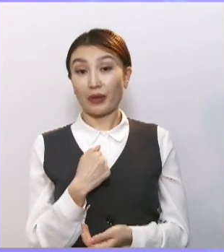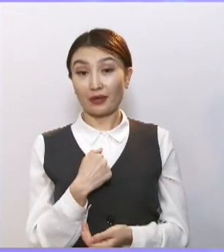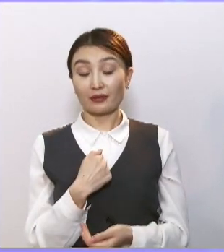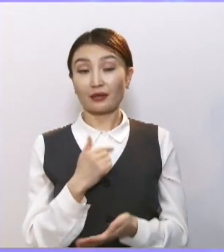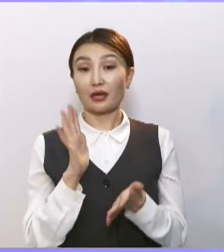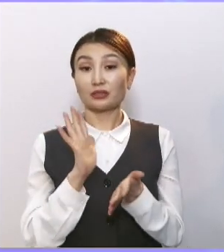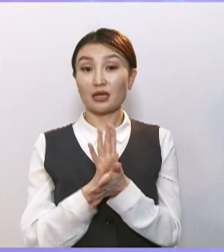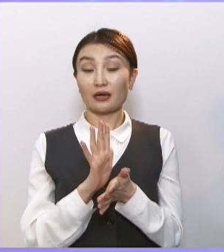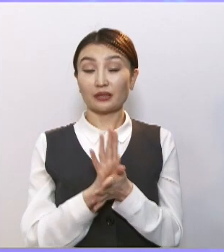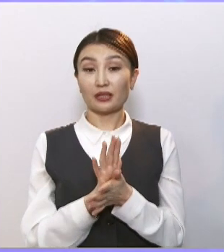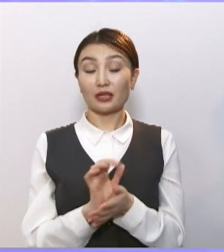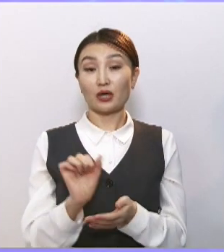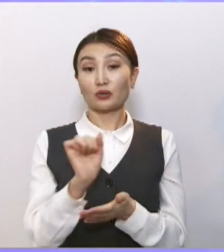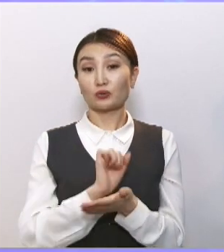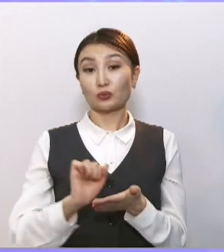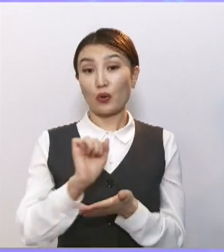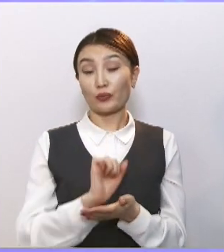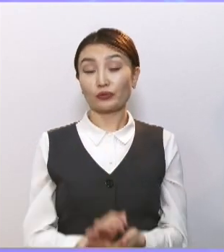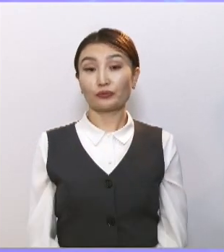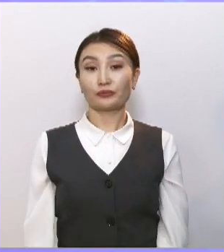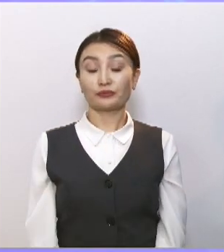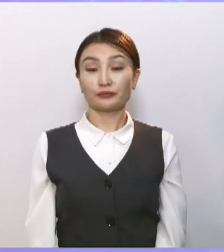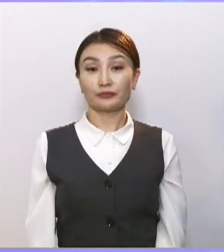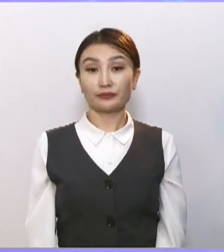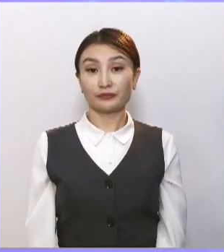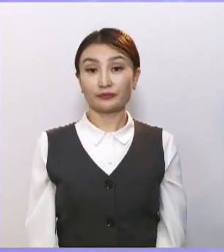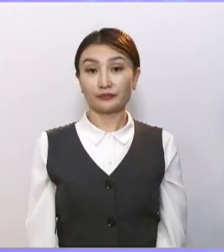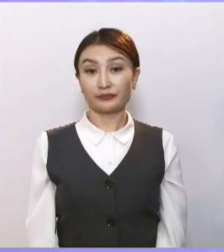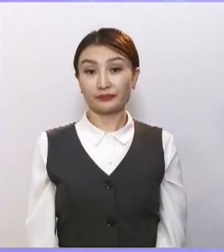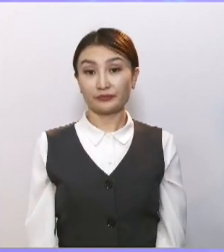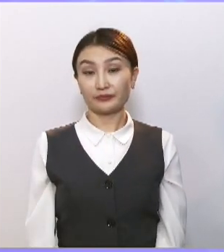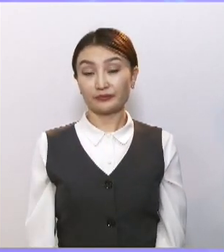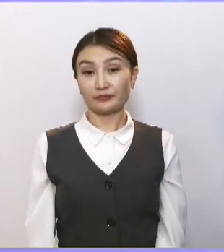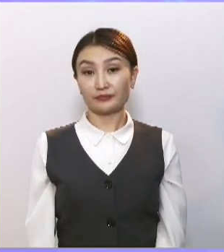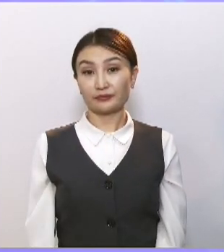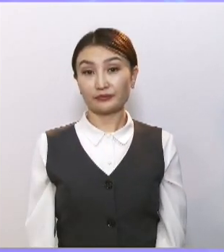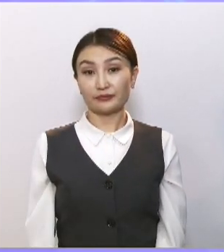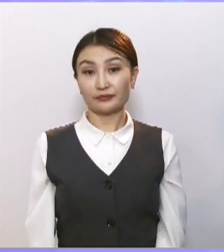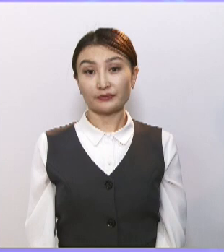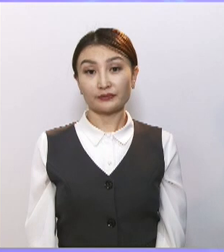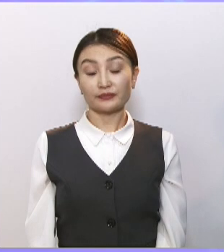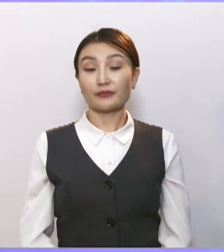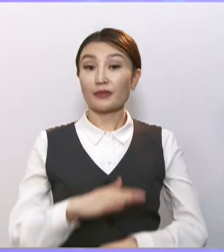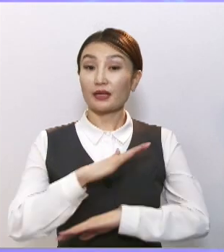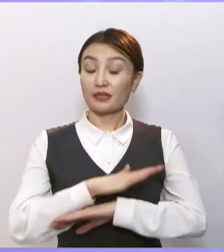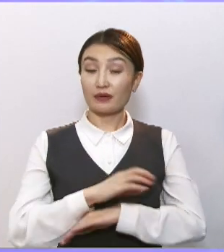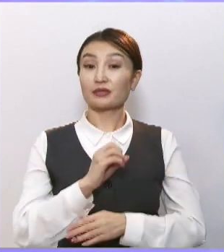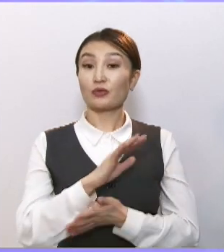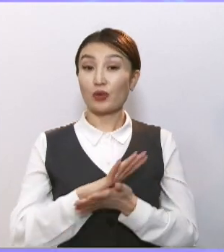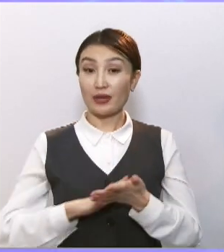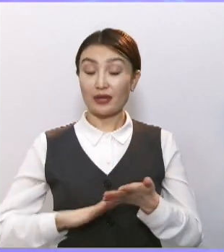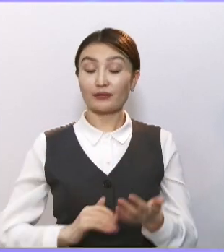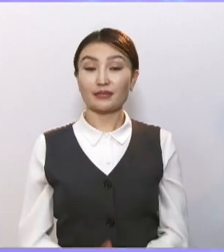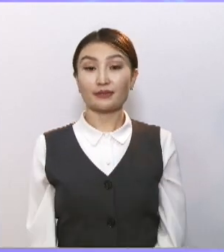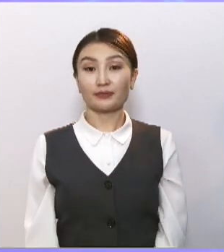Мен чаңды сүртөмүн. Сабагыбызды улантабыз,